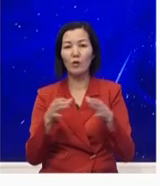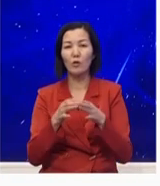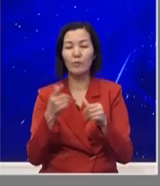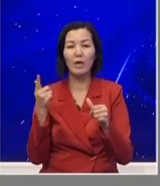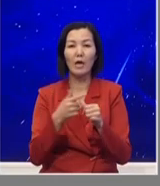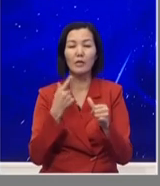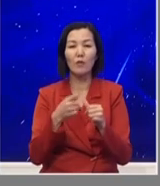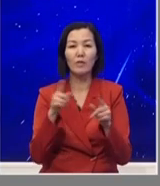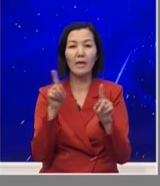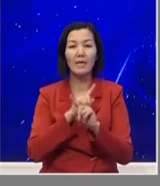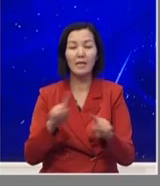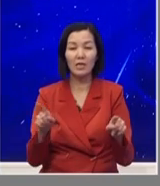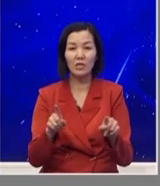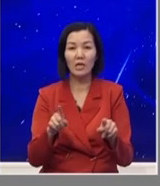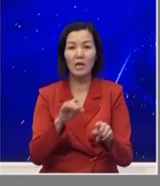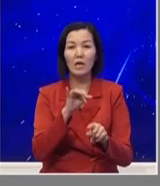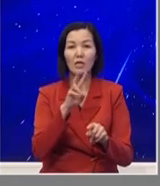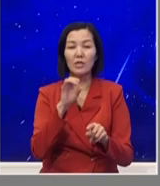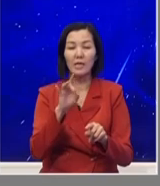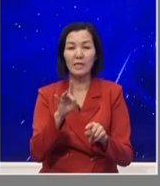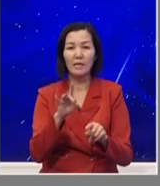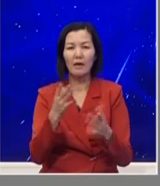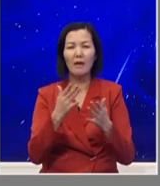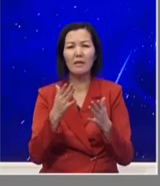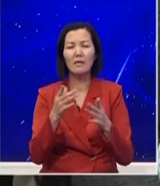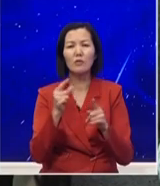атауы да ерекше. Жанр. Неге таңдау дәл осы